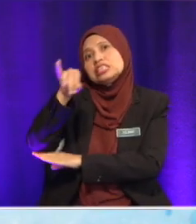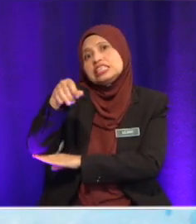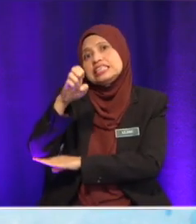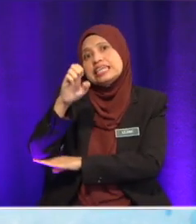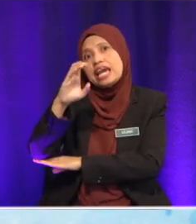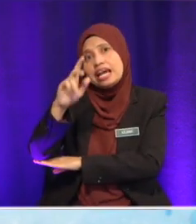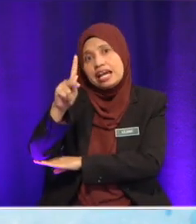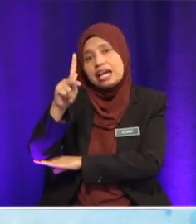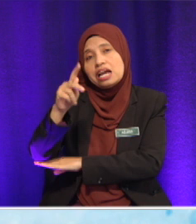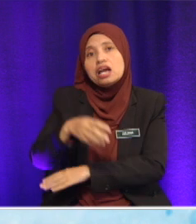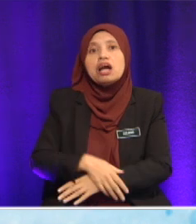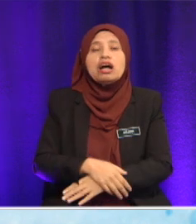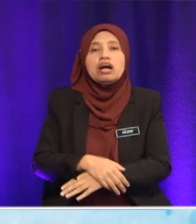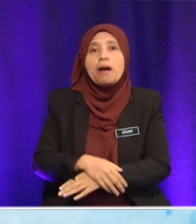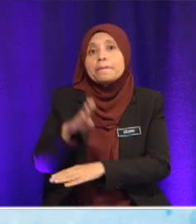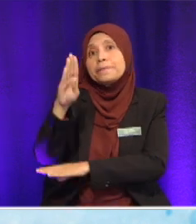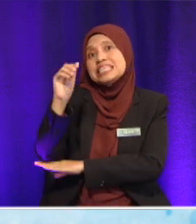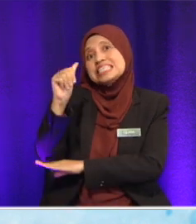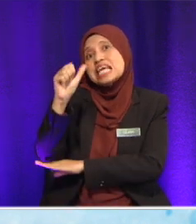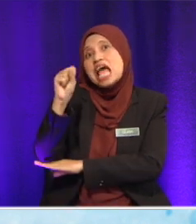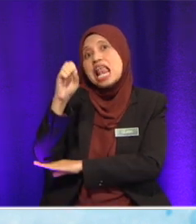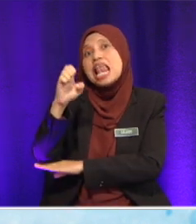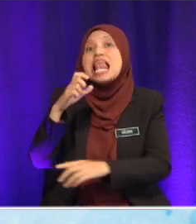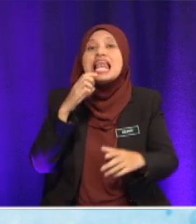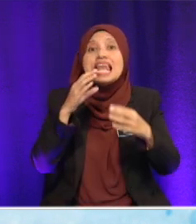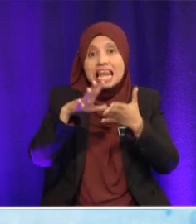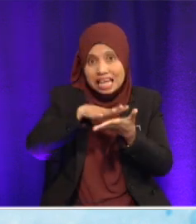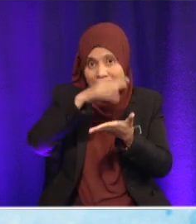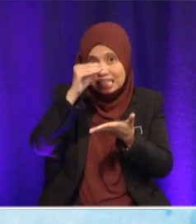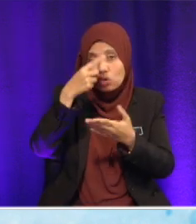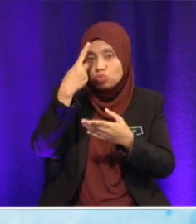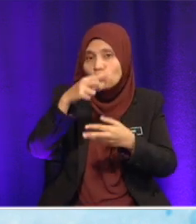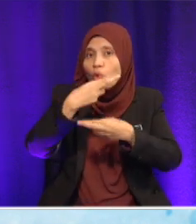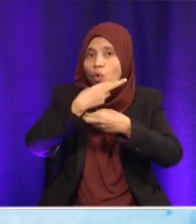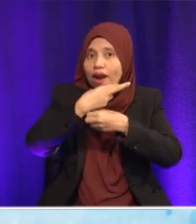itu untuk apa itu untuk kita dapatkan murid itu kepada mereka